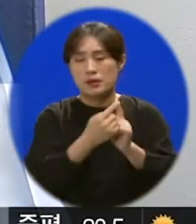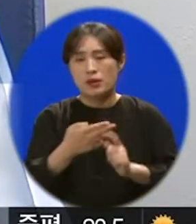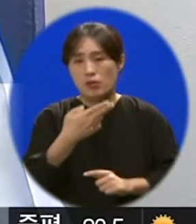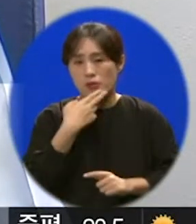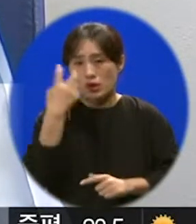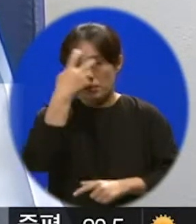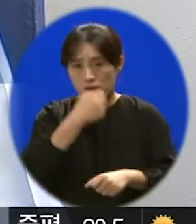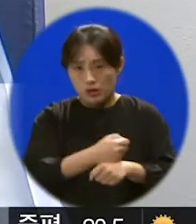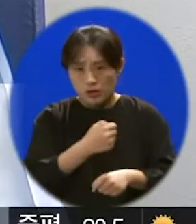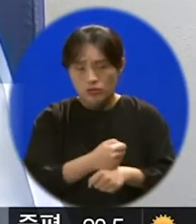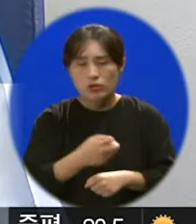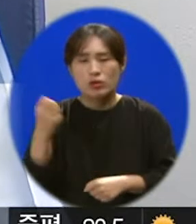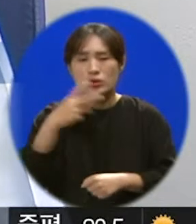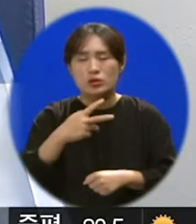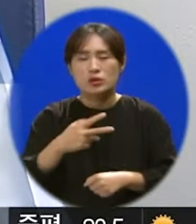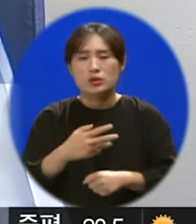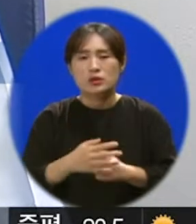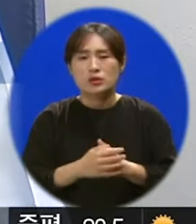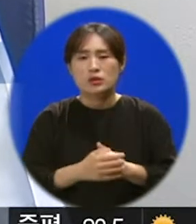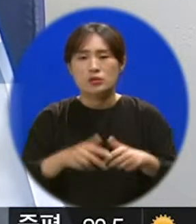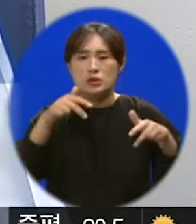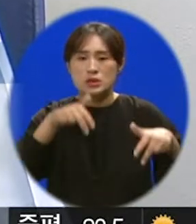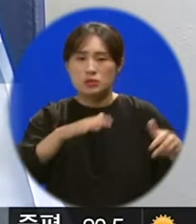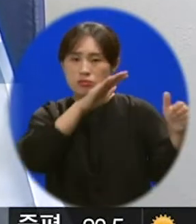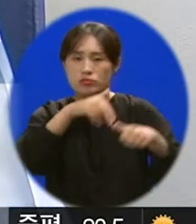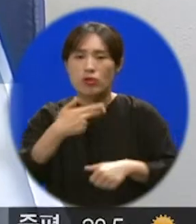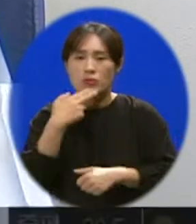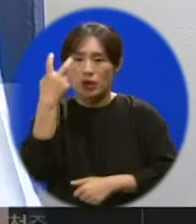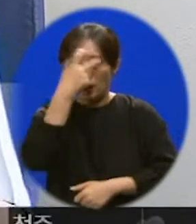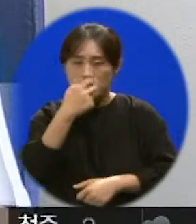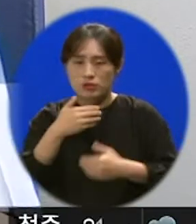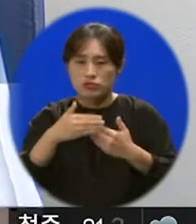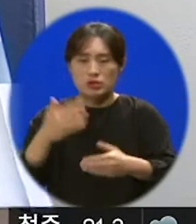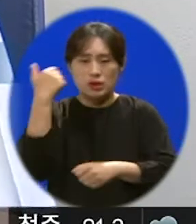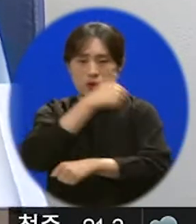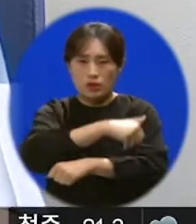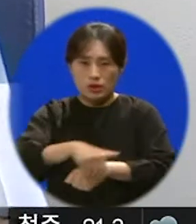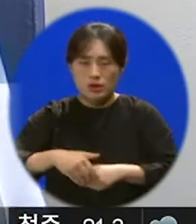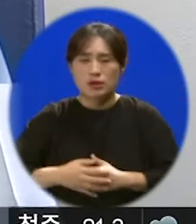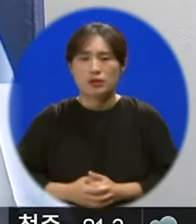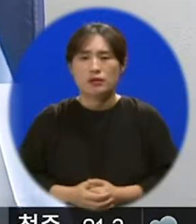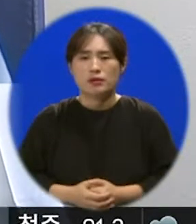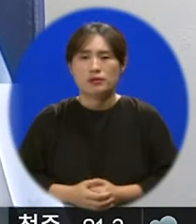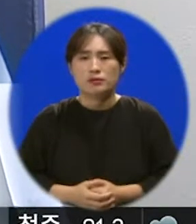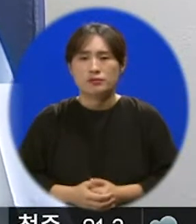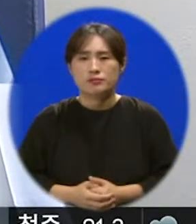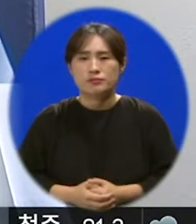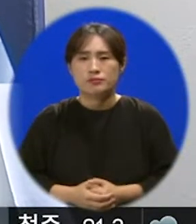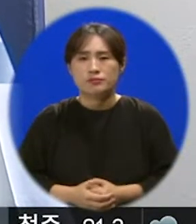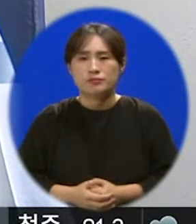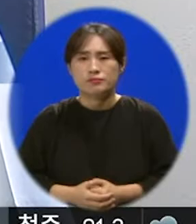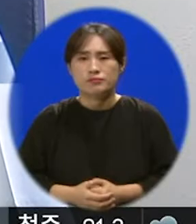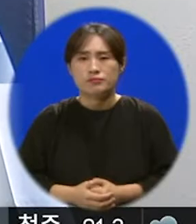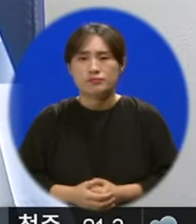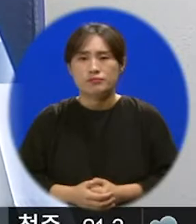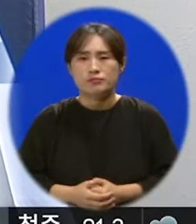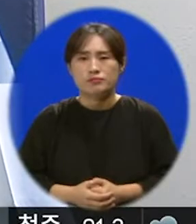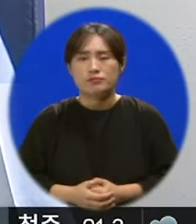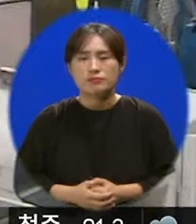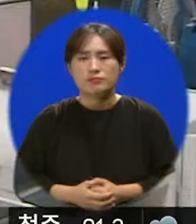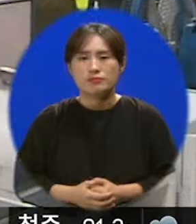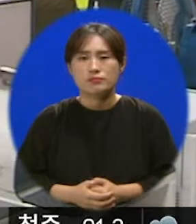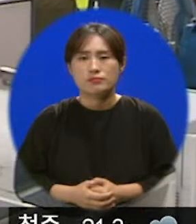추진하고 최대한 그 우리 좋은데로 부르지 않 난 음 프로라 로 인해서 걸 컬은 방향 거 지금 전환을 할